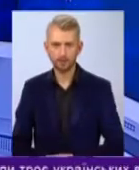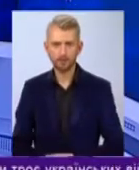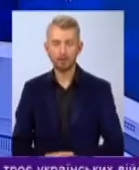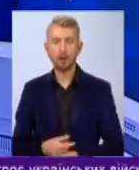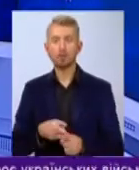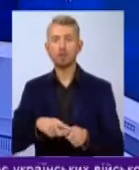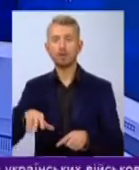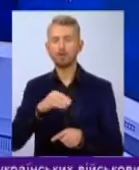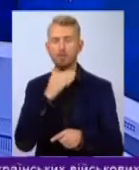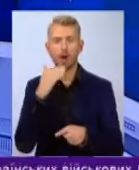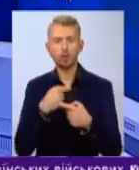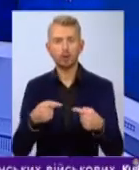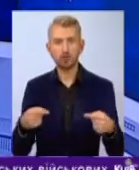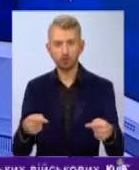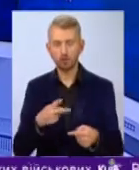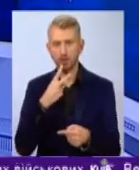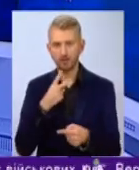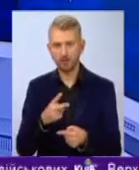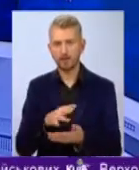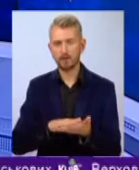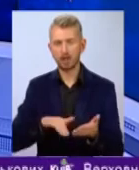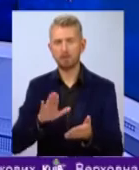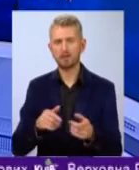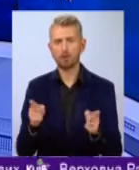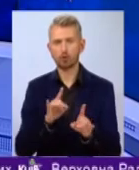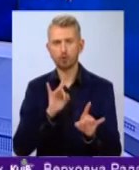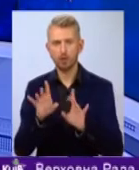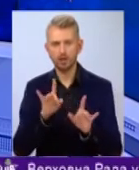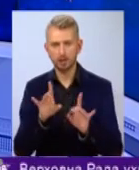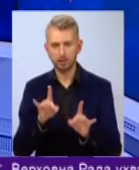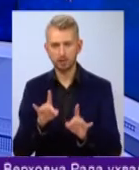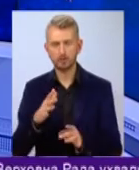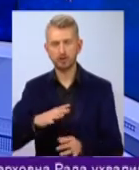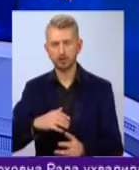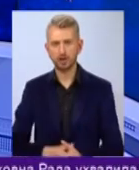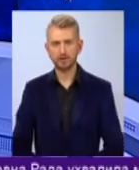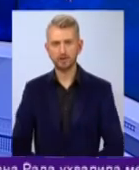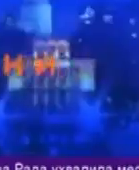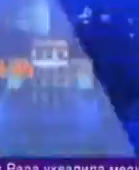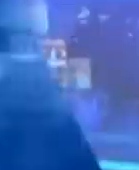Про все це та багато іншого дивіться далі після короткої рекламної паузи у «Київ Лайф».